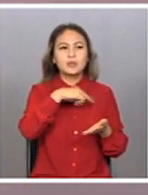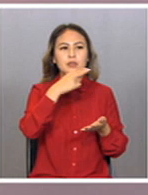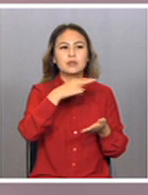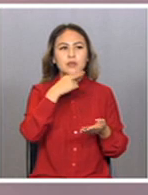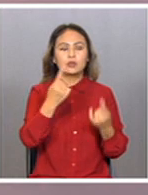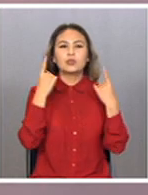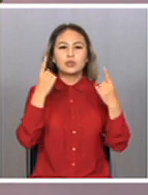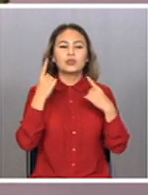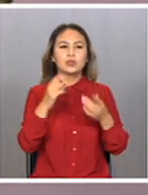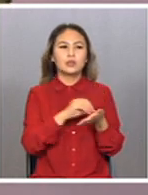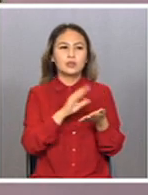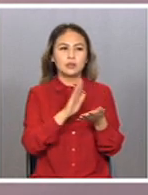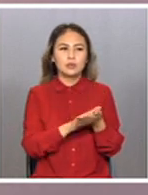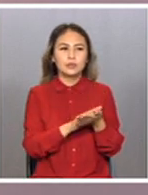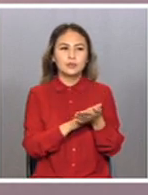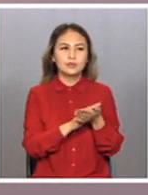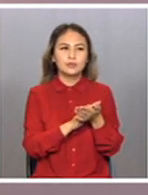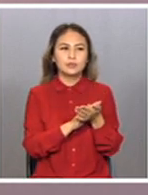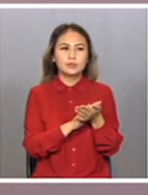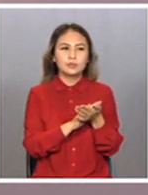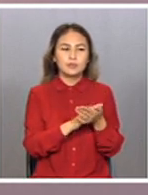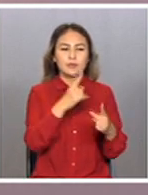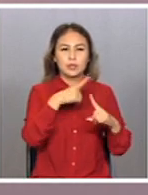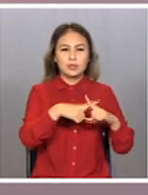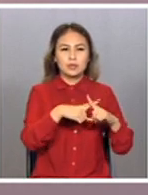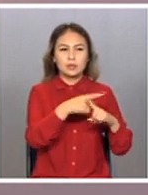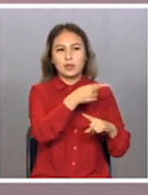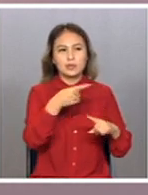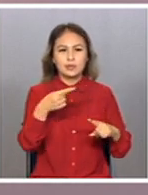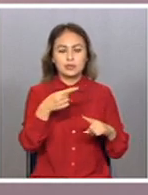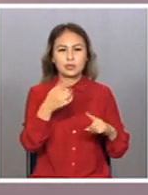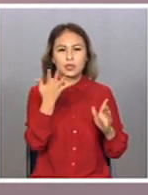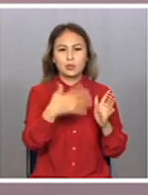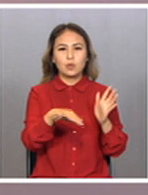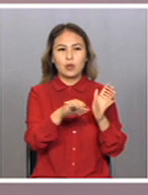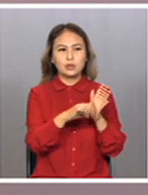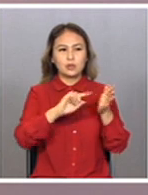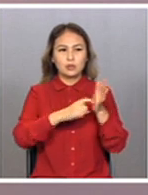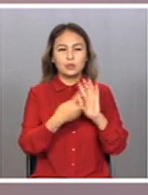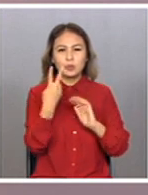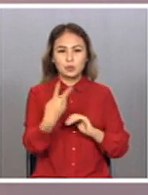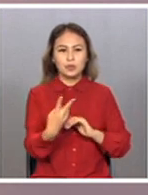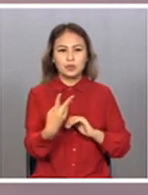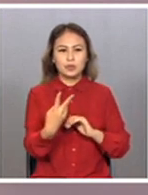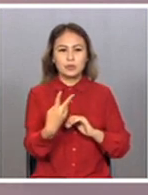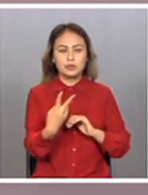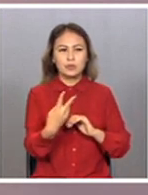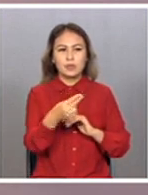Күрделі теңдеу. X азайғыш. 56 мен 2-нің